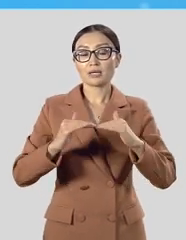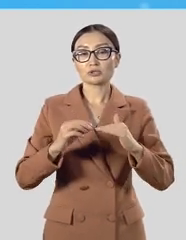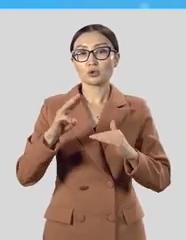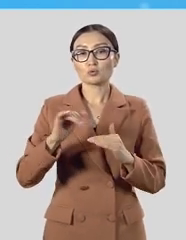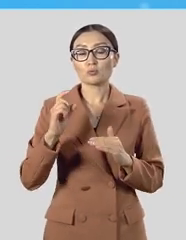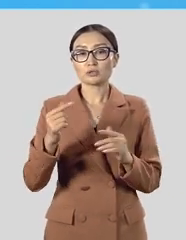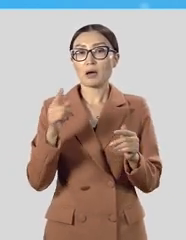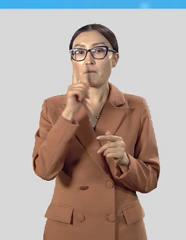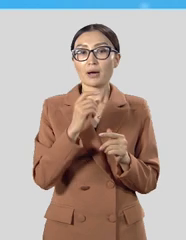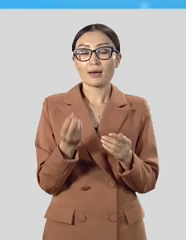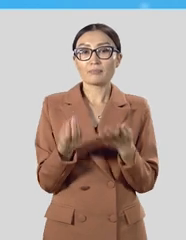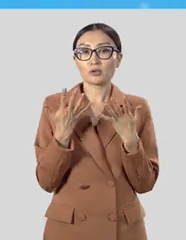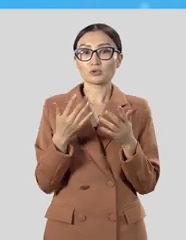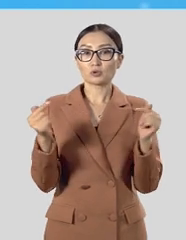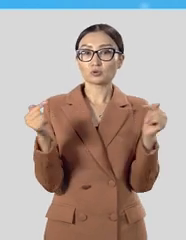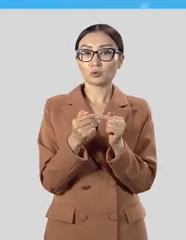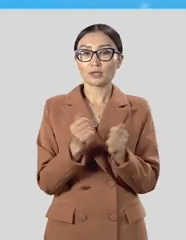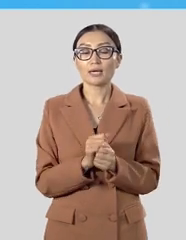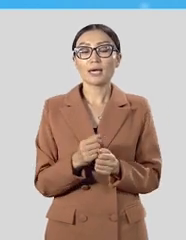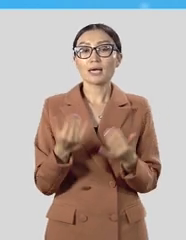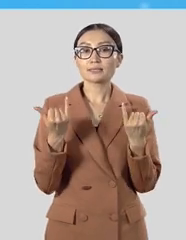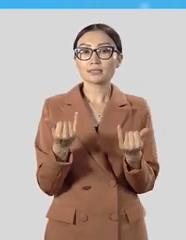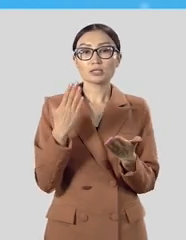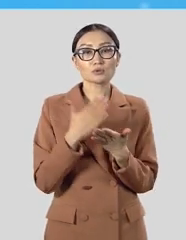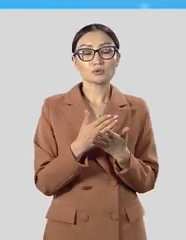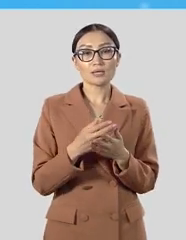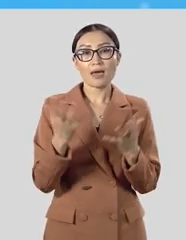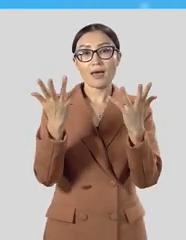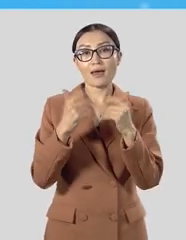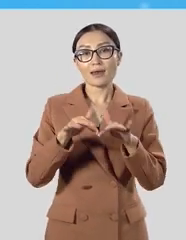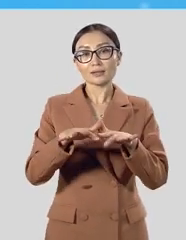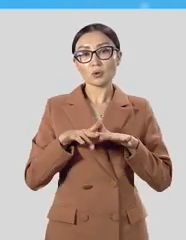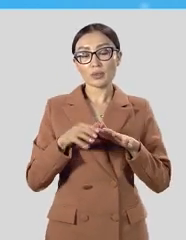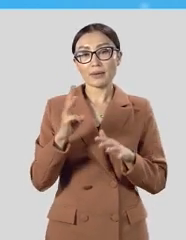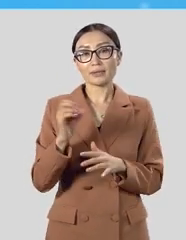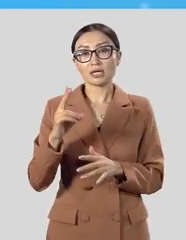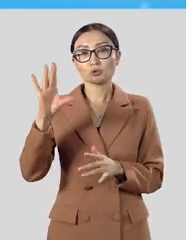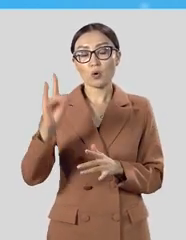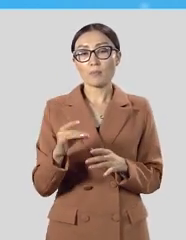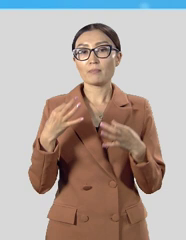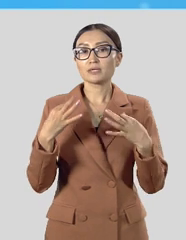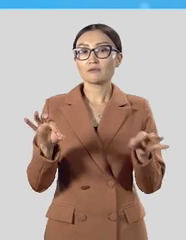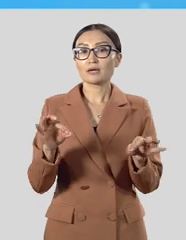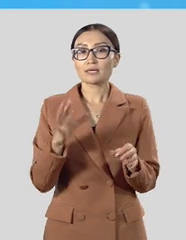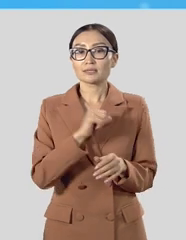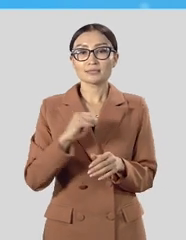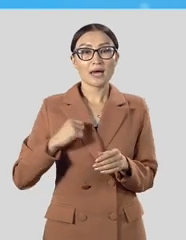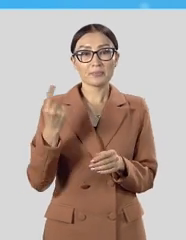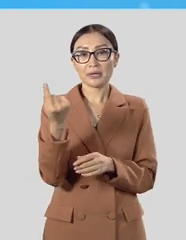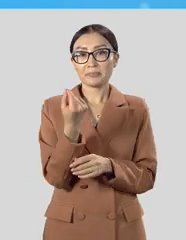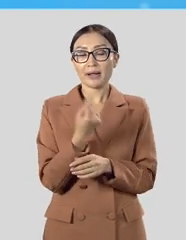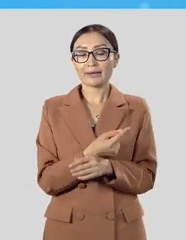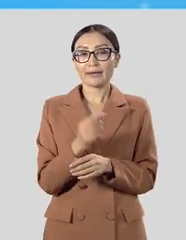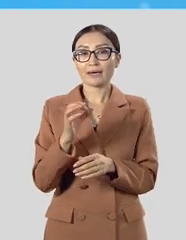четкое изображение предмета. В настоящее время существуют также электронные микроскопы, позволяющие рассмотреть самые малые